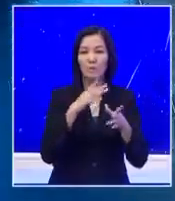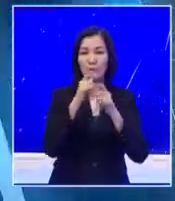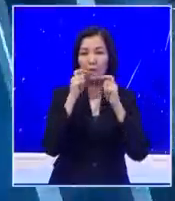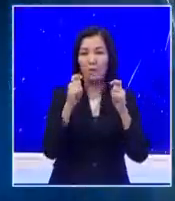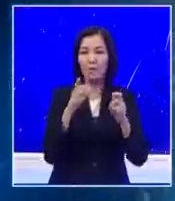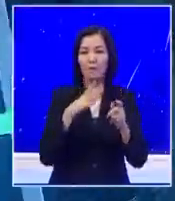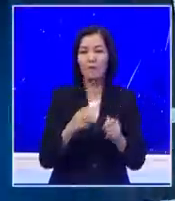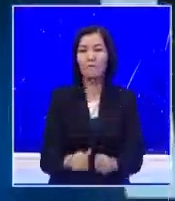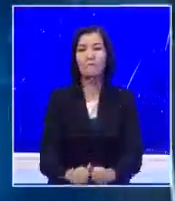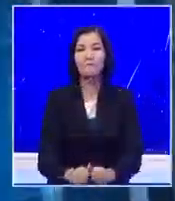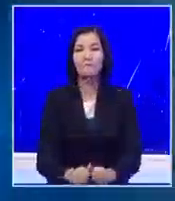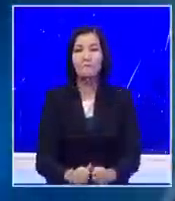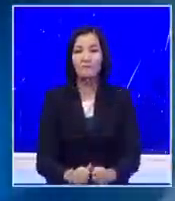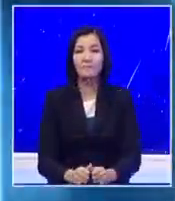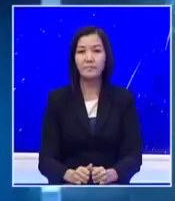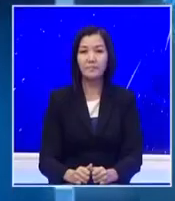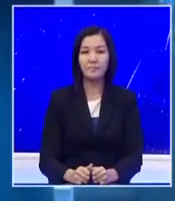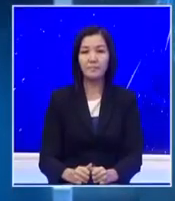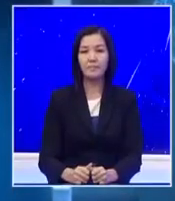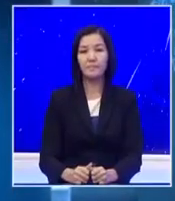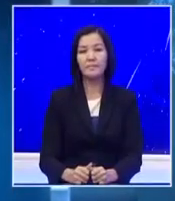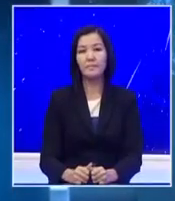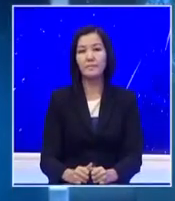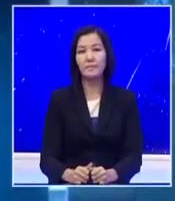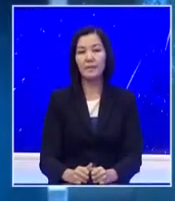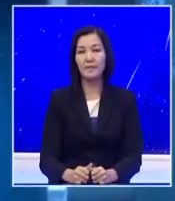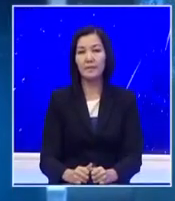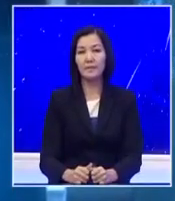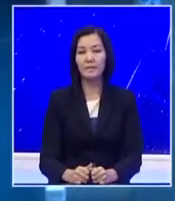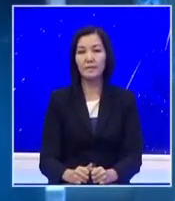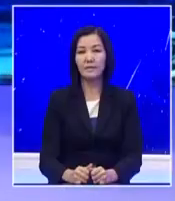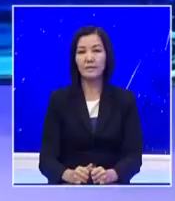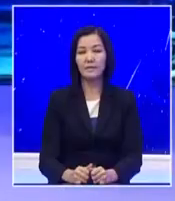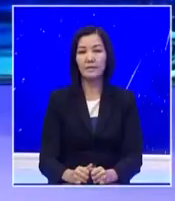Елдана Серікбайқызы, Әсет Дүйсенбек, Жетісу телеарнасы.